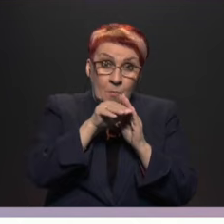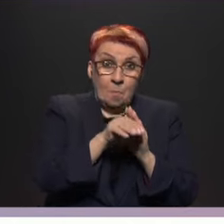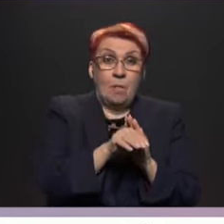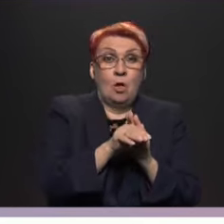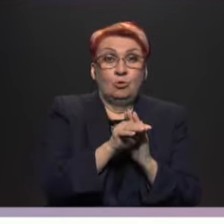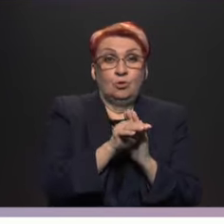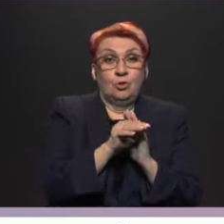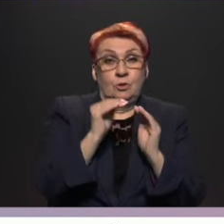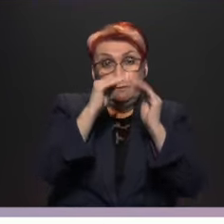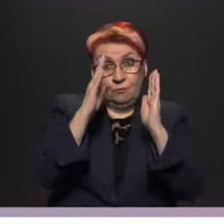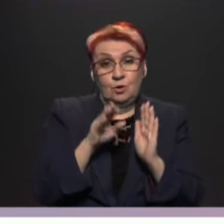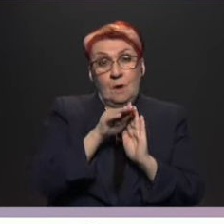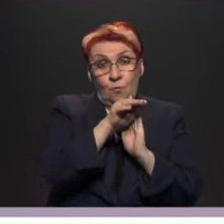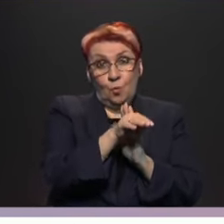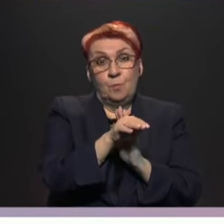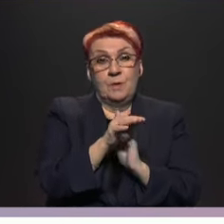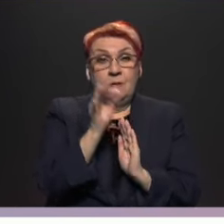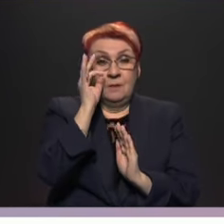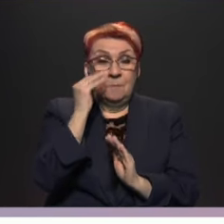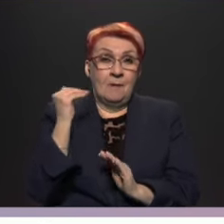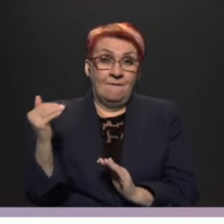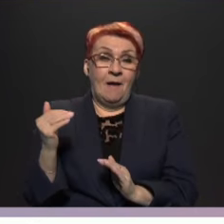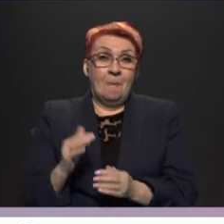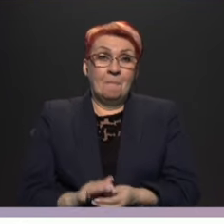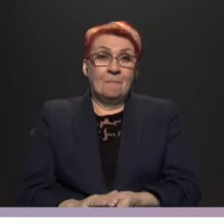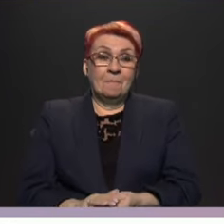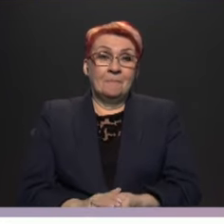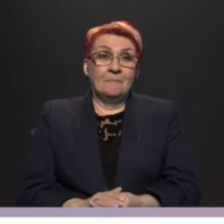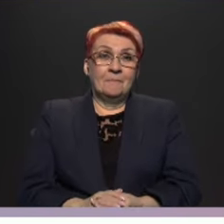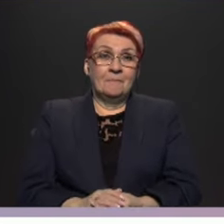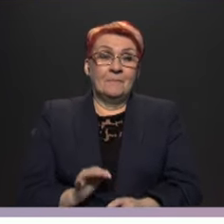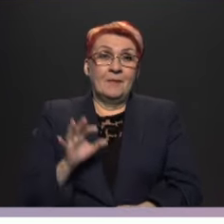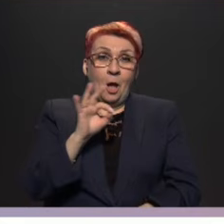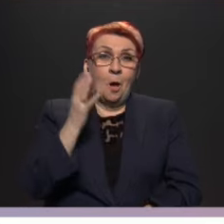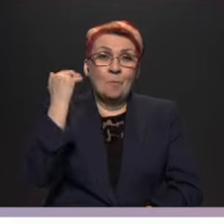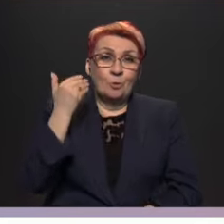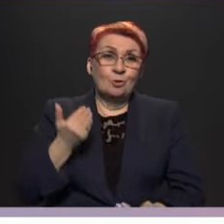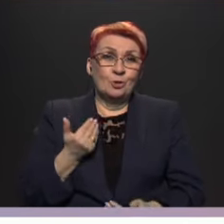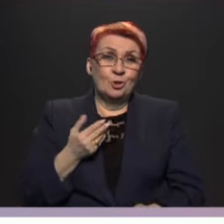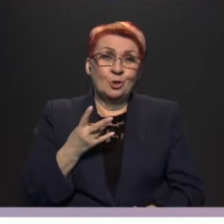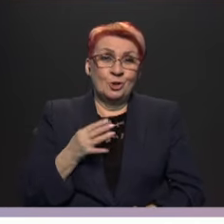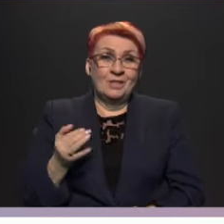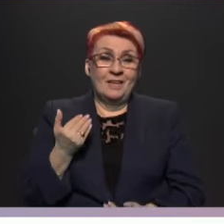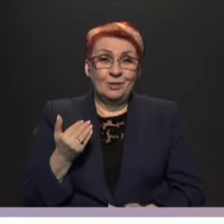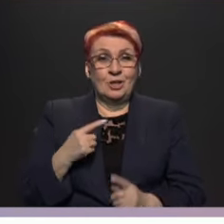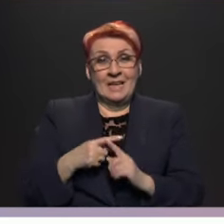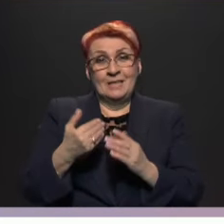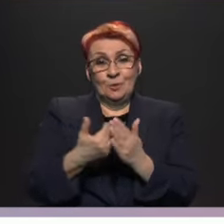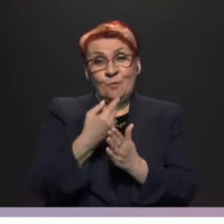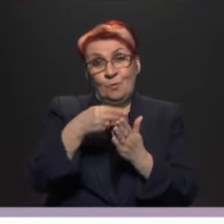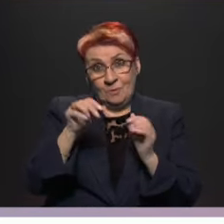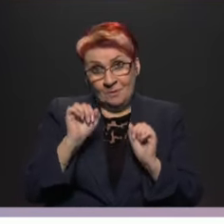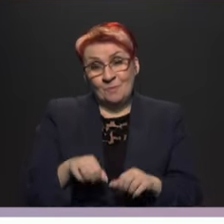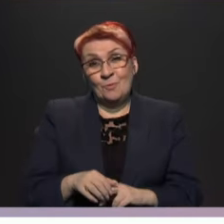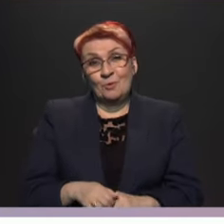где-нибудь в шкафу, вот, напоминаю вам о прошлой жизни. А теперь, может быть, вы